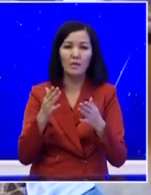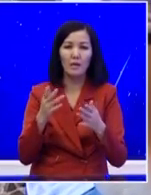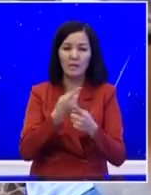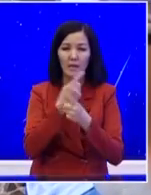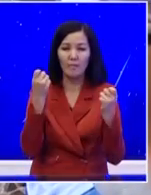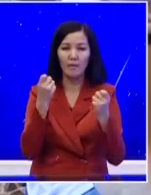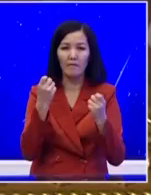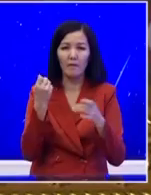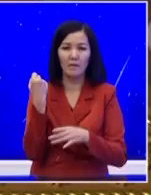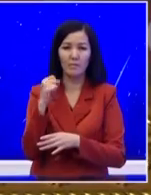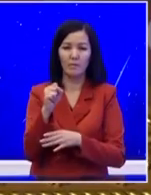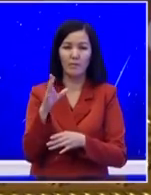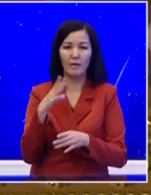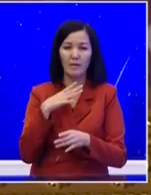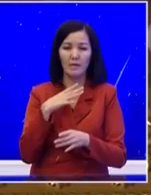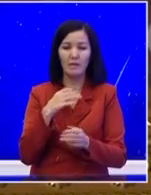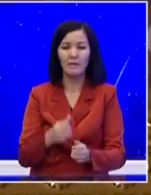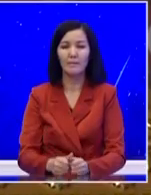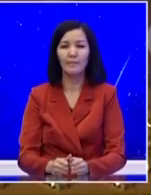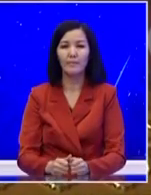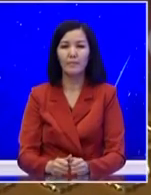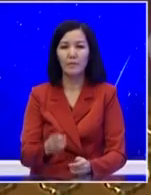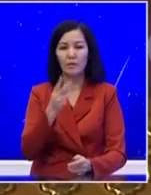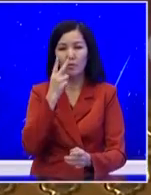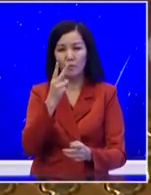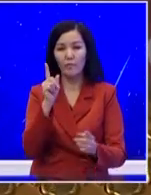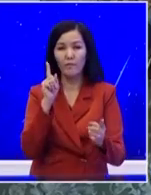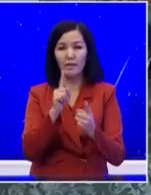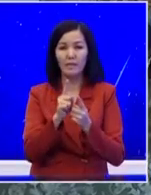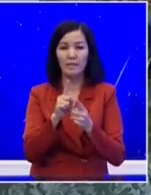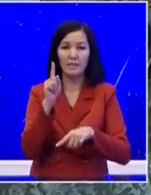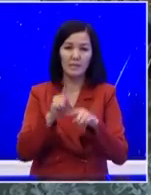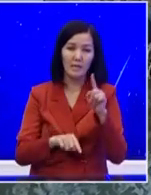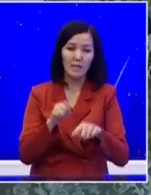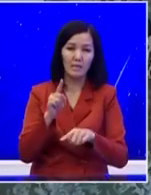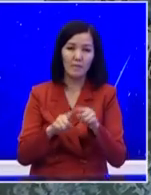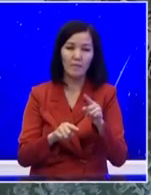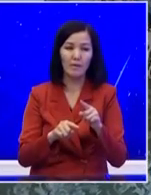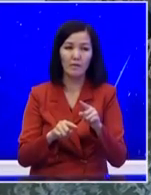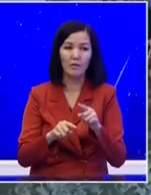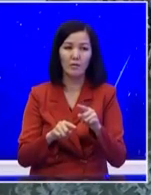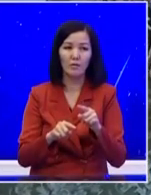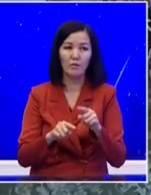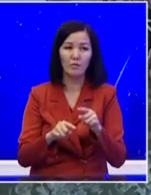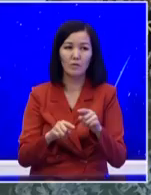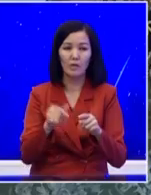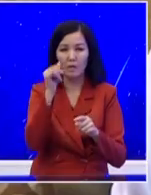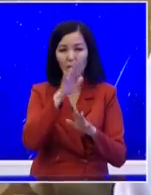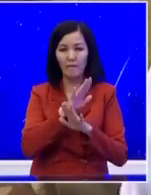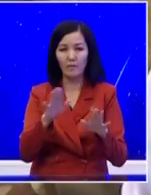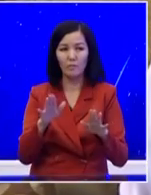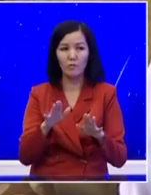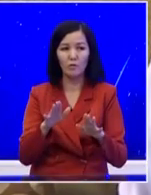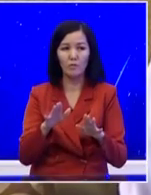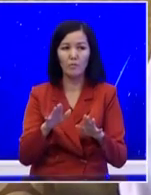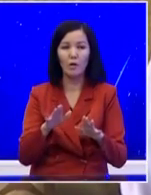о капитуляции Германии, признается он. Увидеться с семьей и встретиться с родными в некоторые моменты казалось уже невозможным. Но